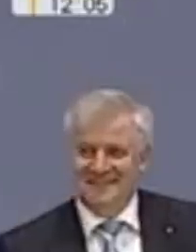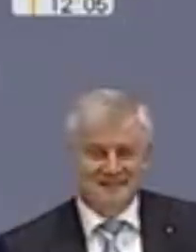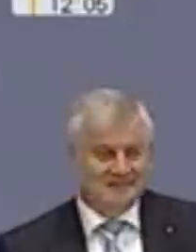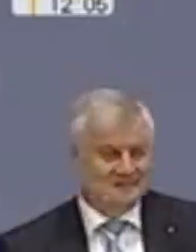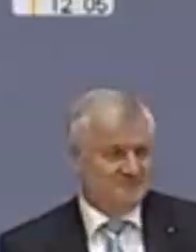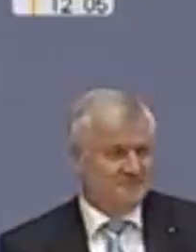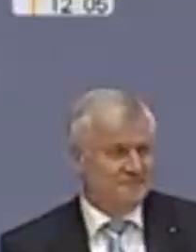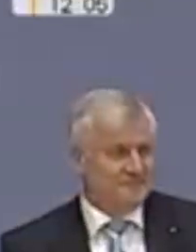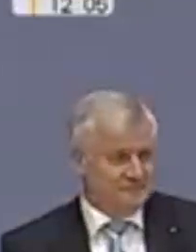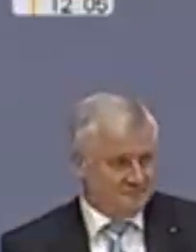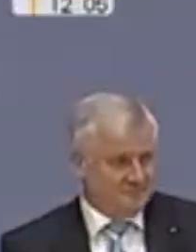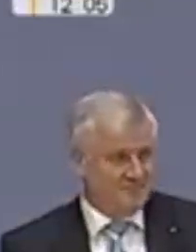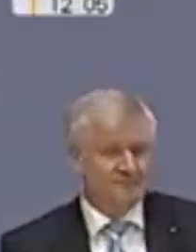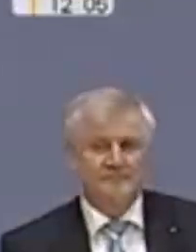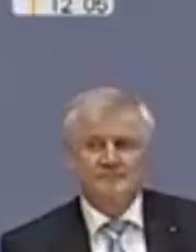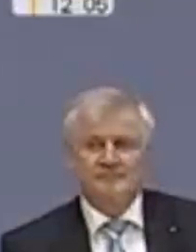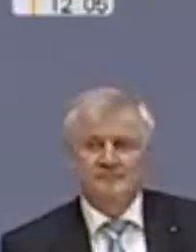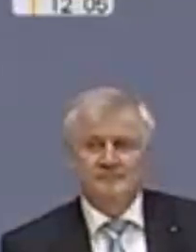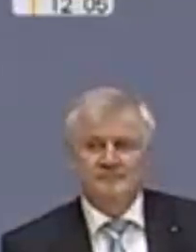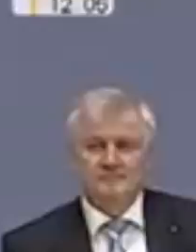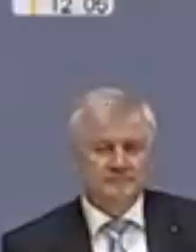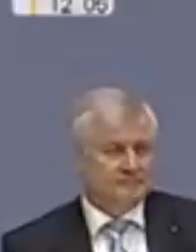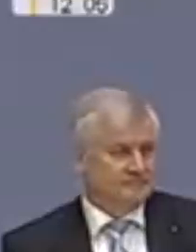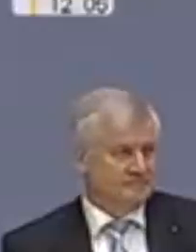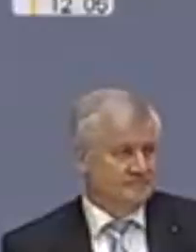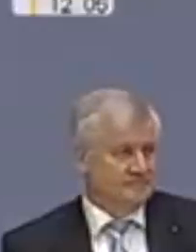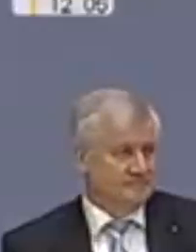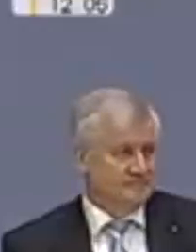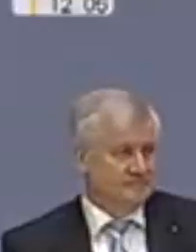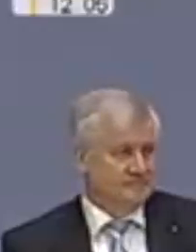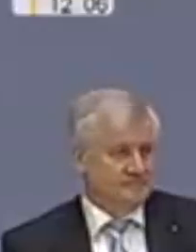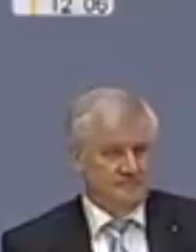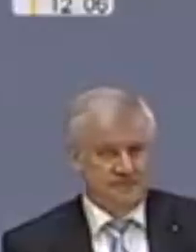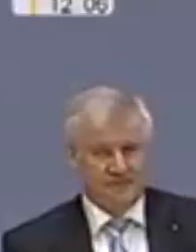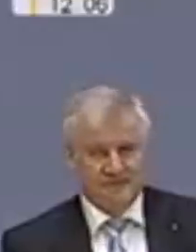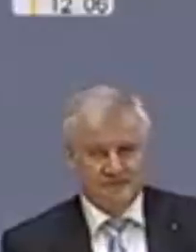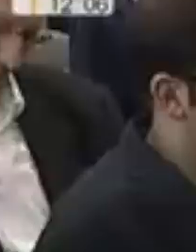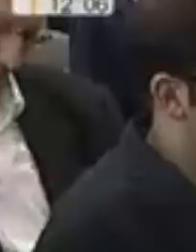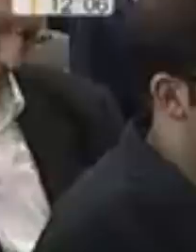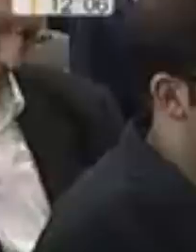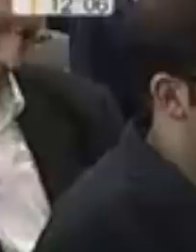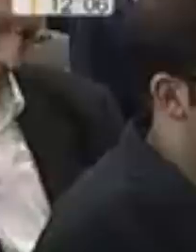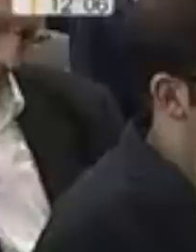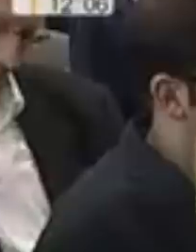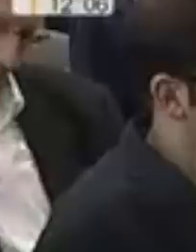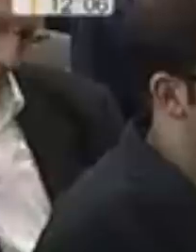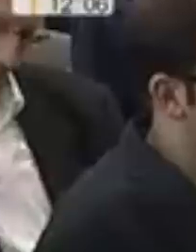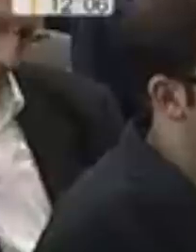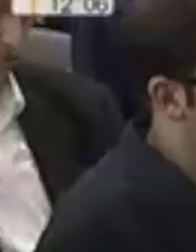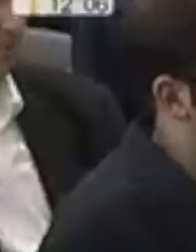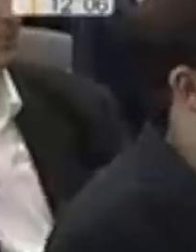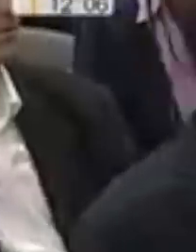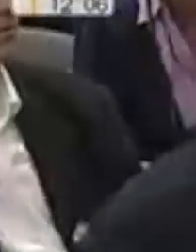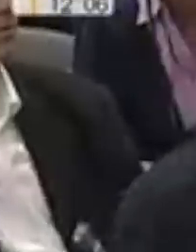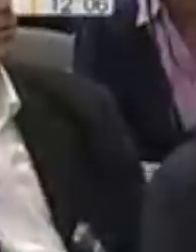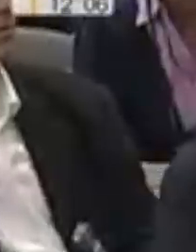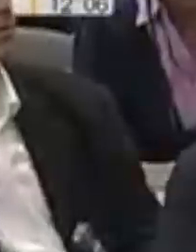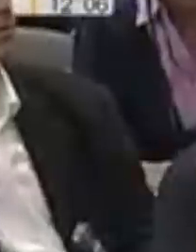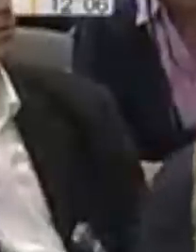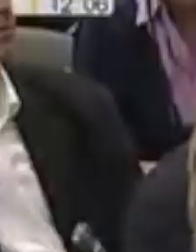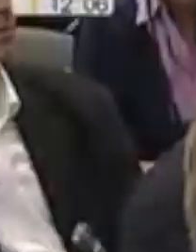Person mein Vertrauen hat. Aber kann er dann mit Geld umgehen, wenn er vergisst, dass er 100.000 Mark in bar in seiner Schublade liegen